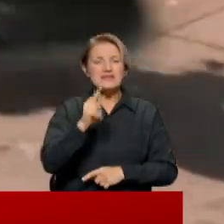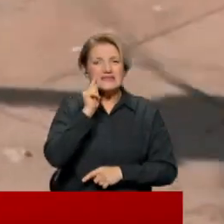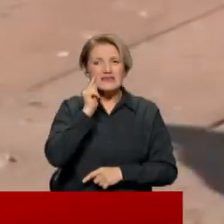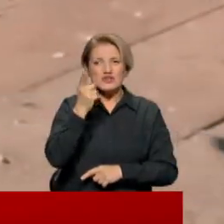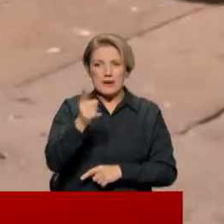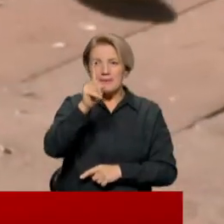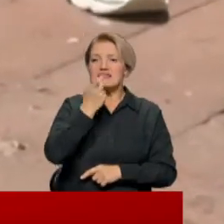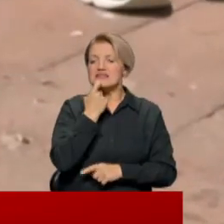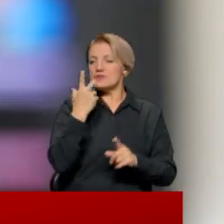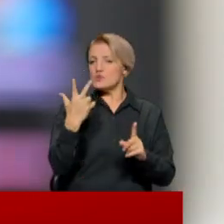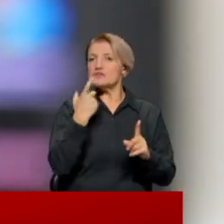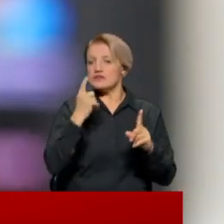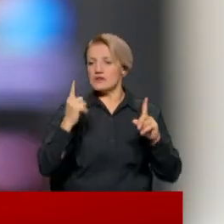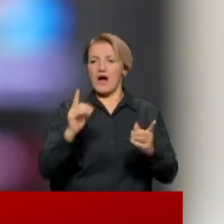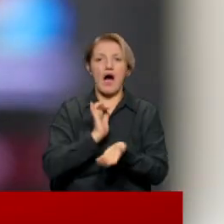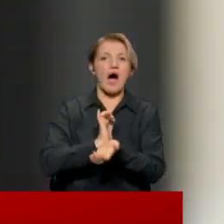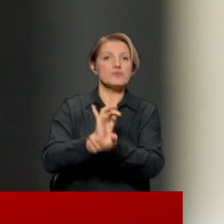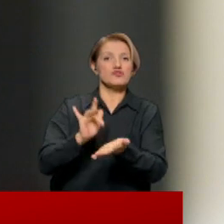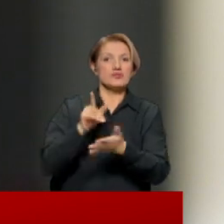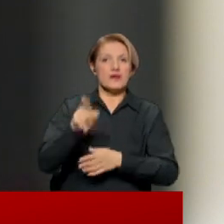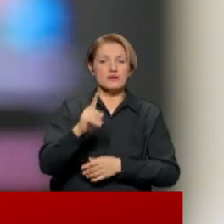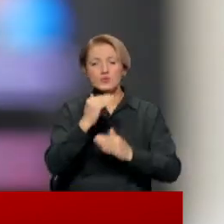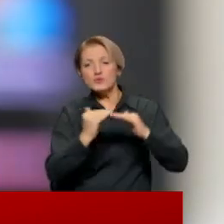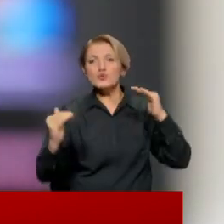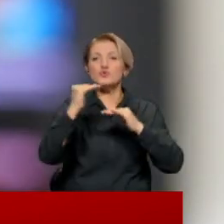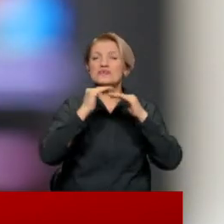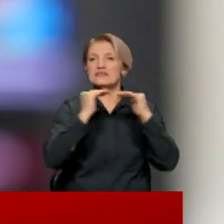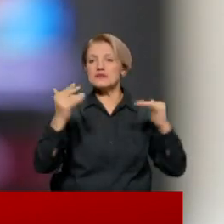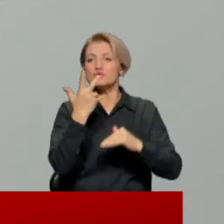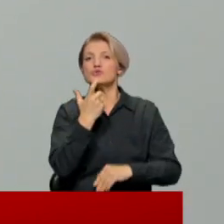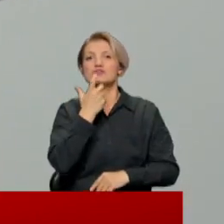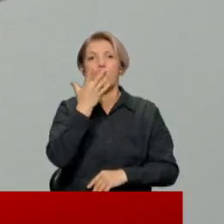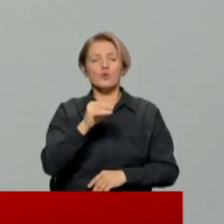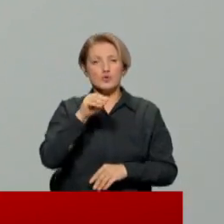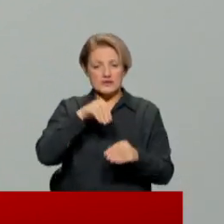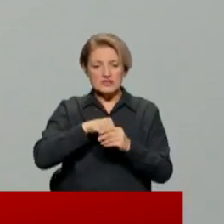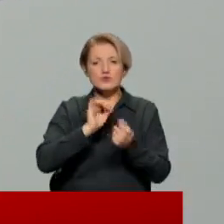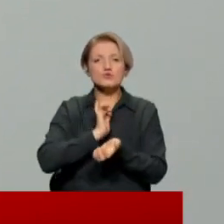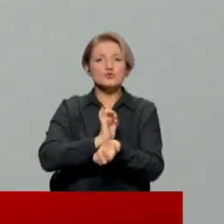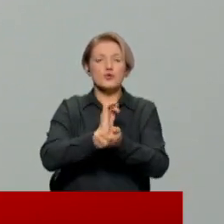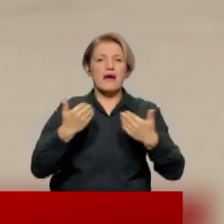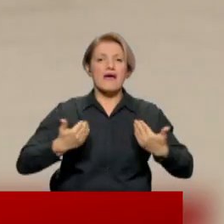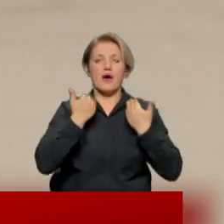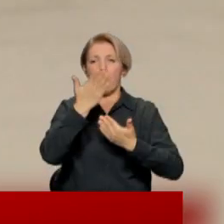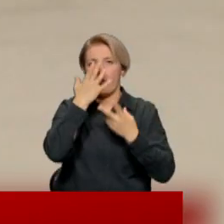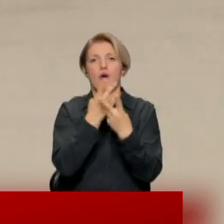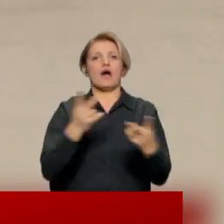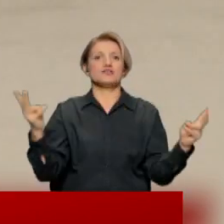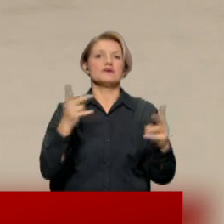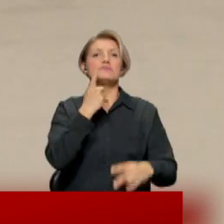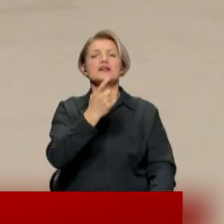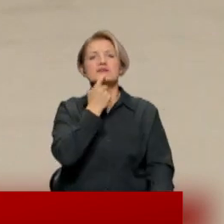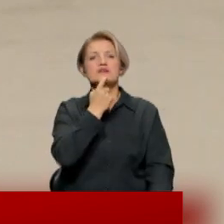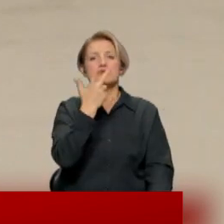bir yıldan 3 yıla kadar da hapis cezası üst sınır üç yıl olduğu için tutuklu yargılamanın önü açık bir yıldan